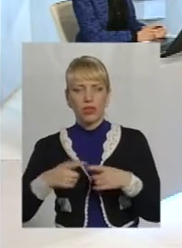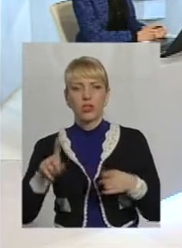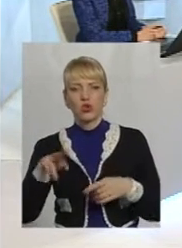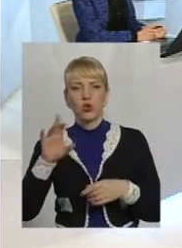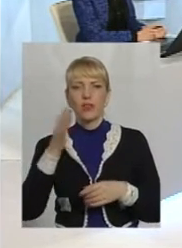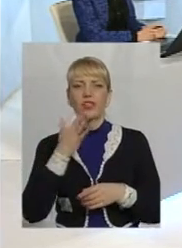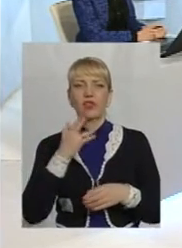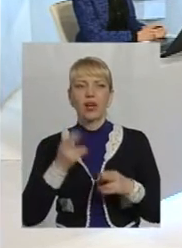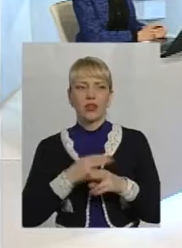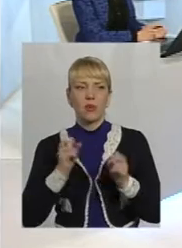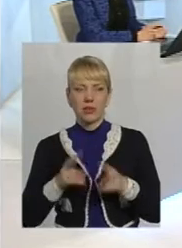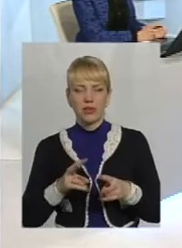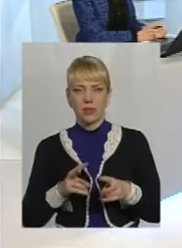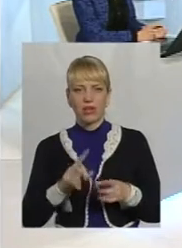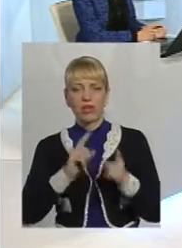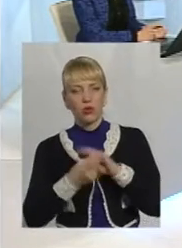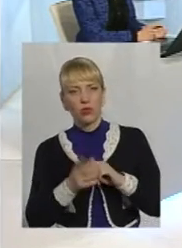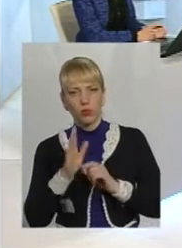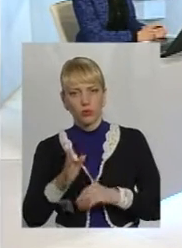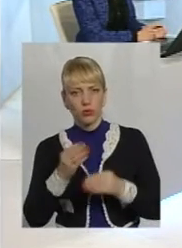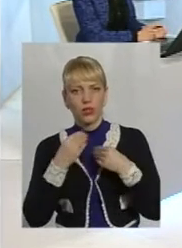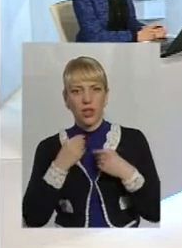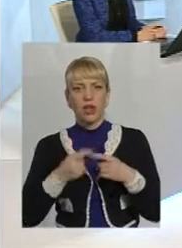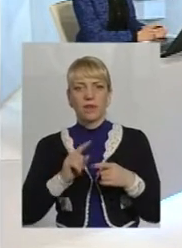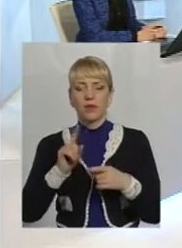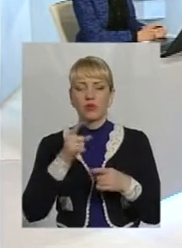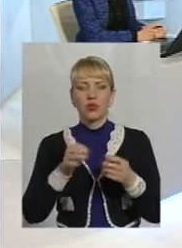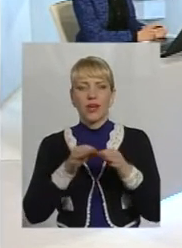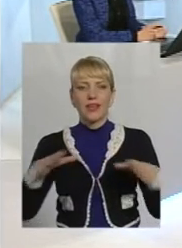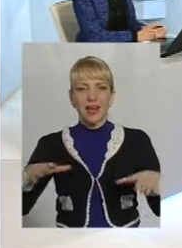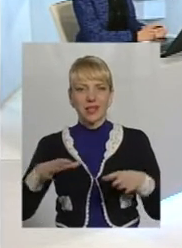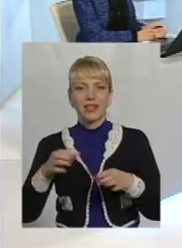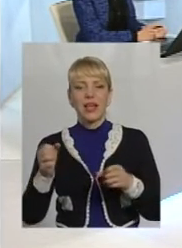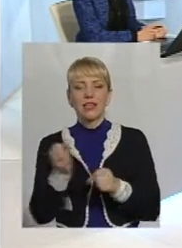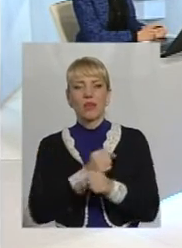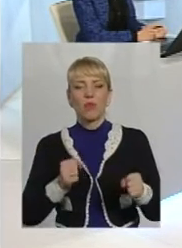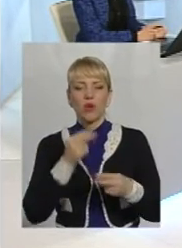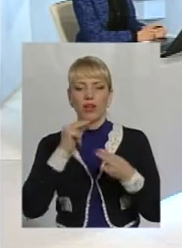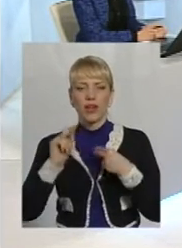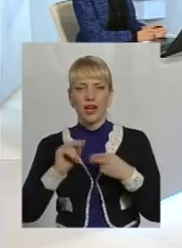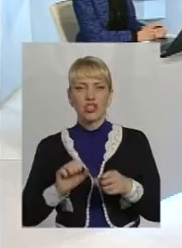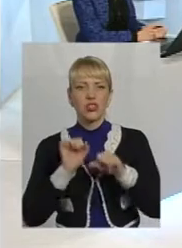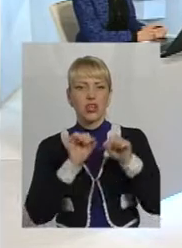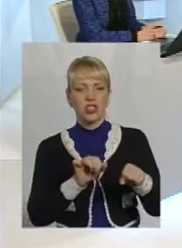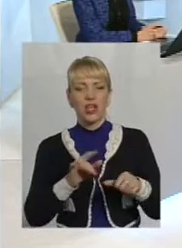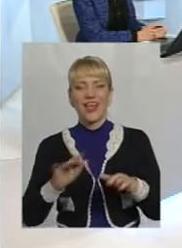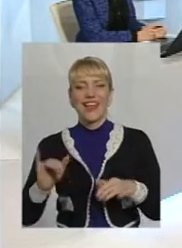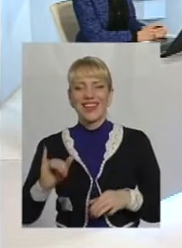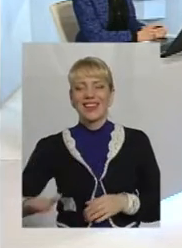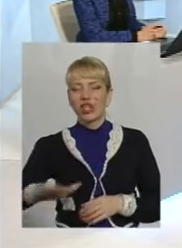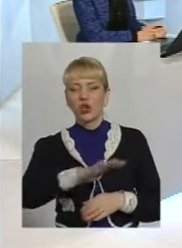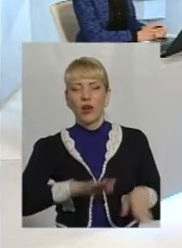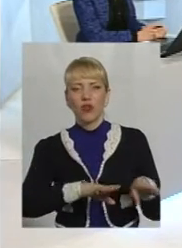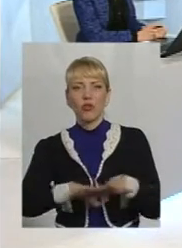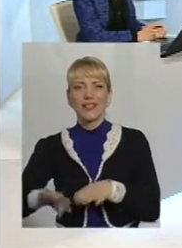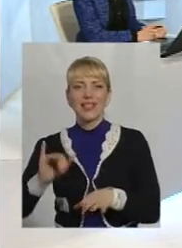безпеки має постати замість ядерної зброї, тому що ядерна зброя найкраще захищає і територіальну цілісність, і національні інтереси в усьому